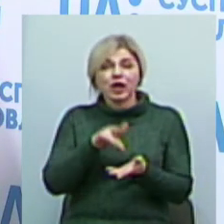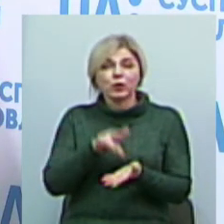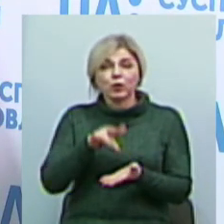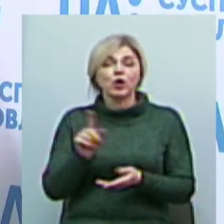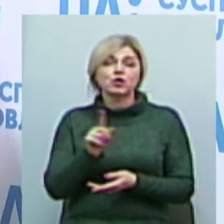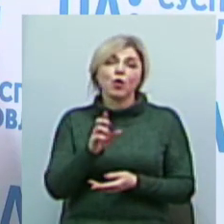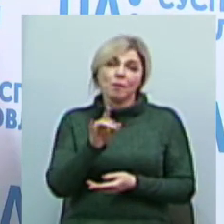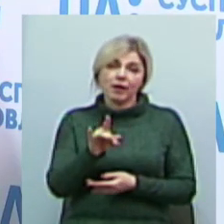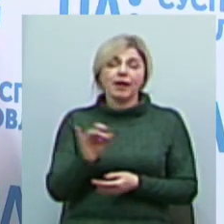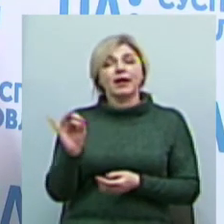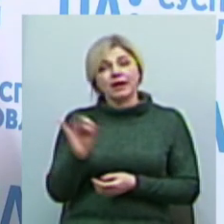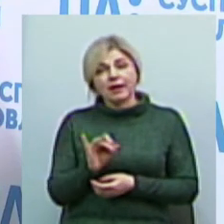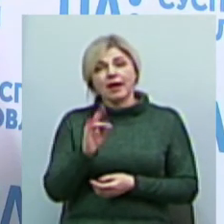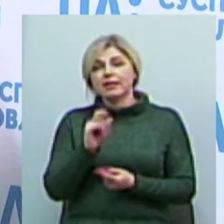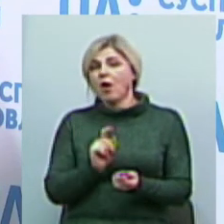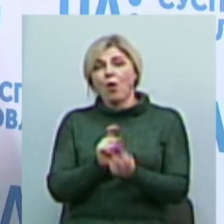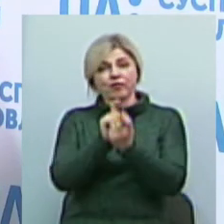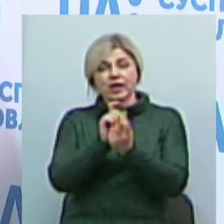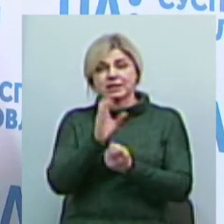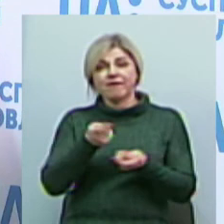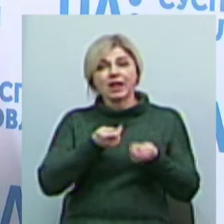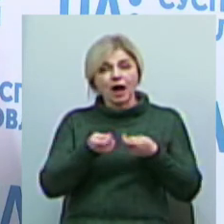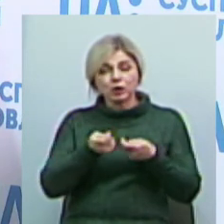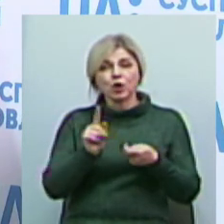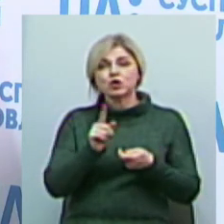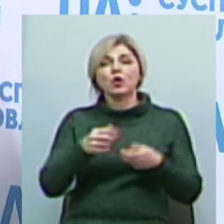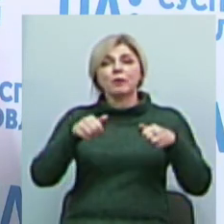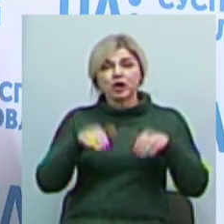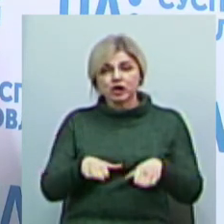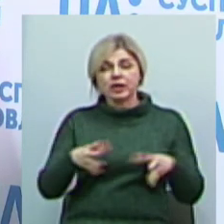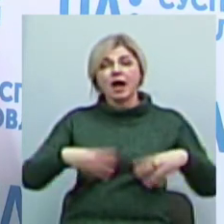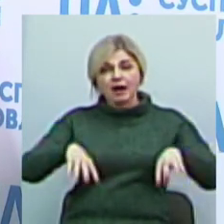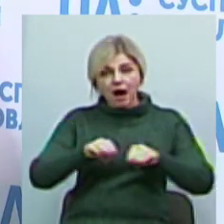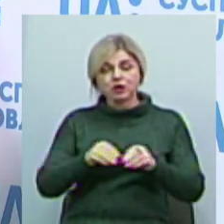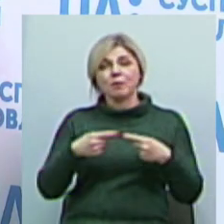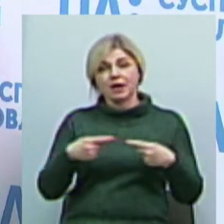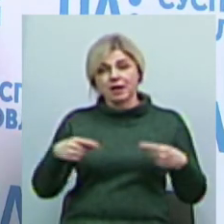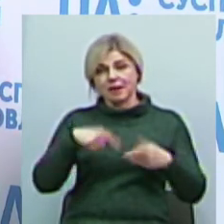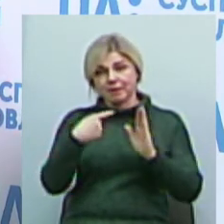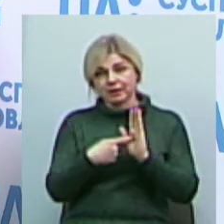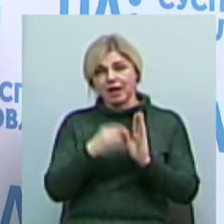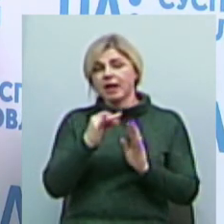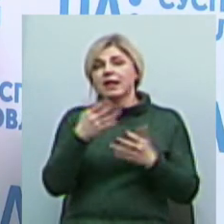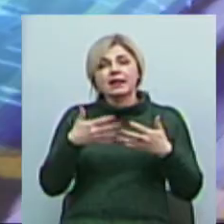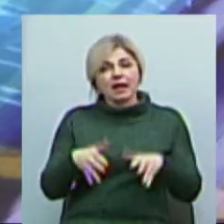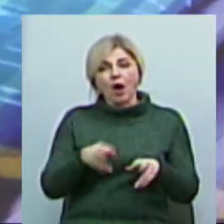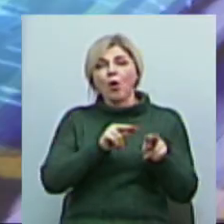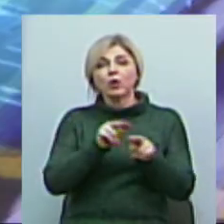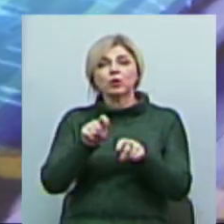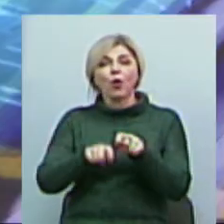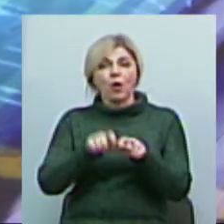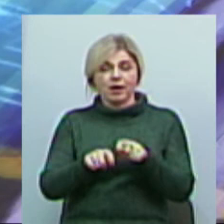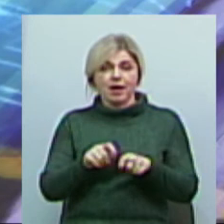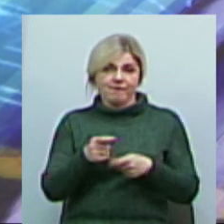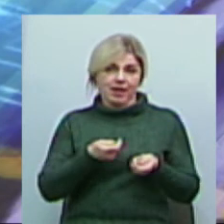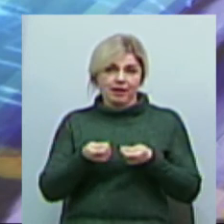і не конфронтувати з владою для того, щоб вирішувати разом якісь питання, і при цьому не втрачати контроль над нею? Ну, прежде всего, у